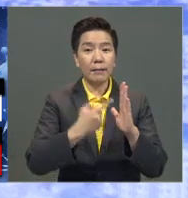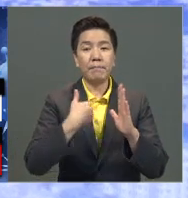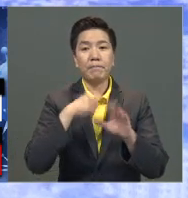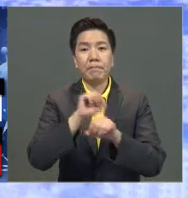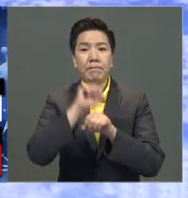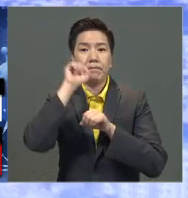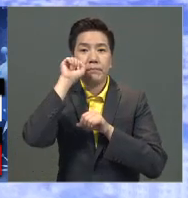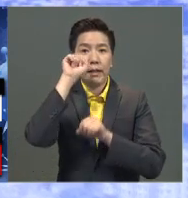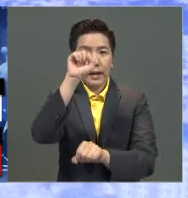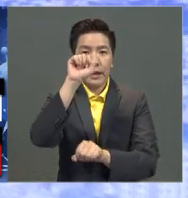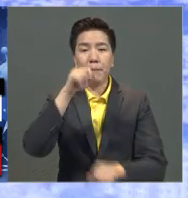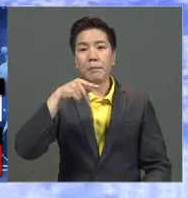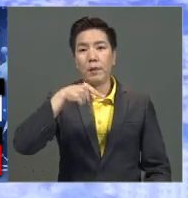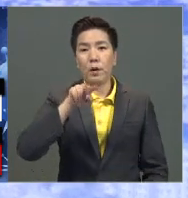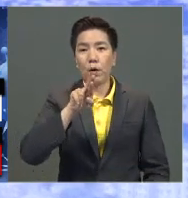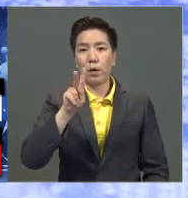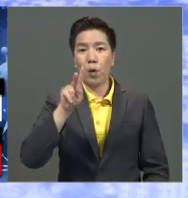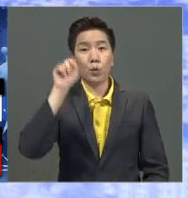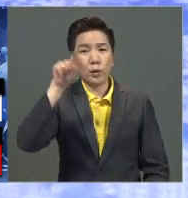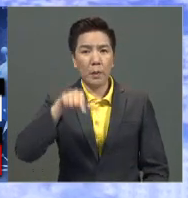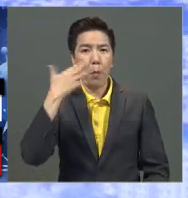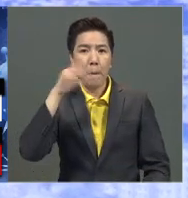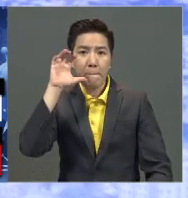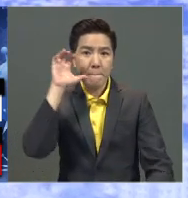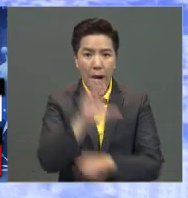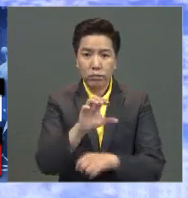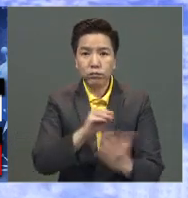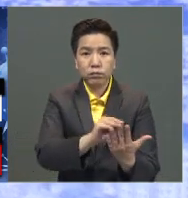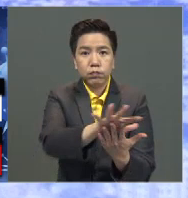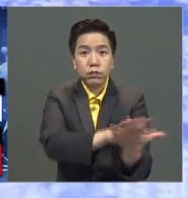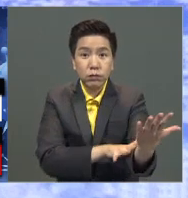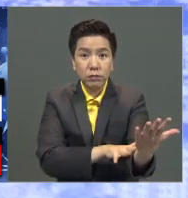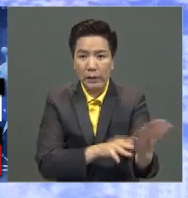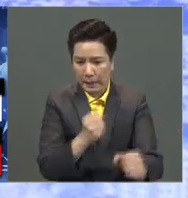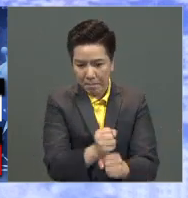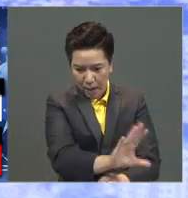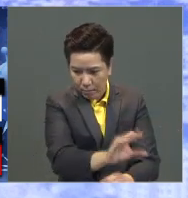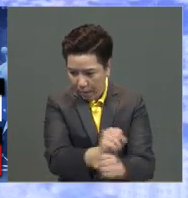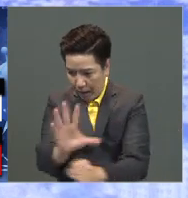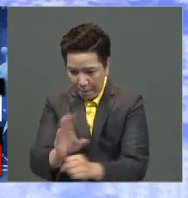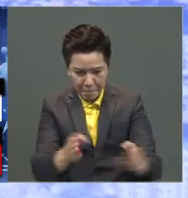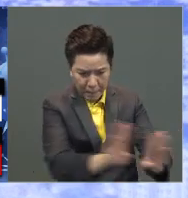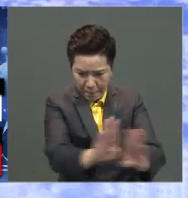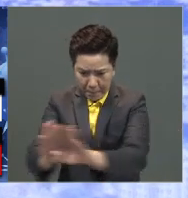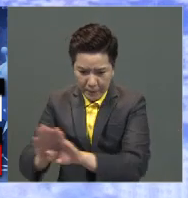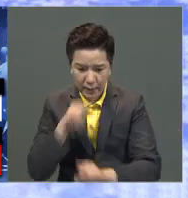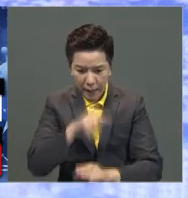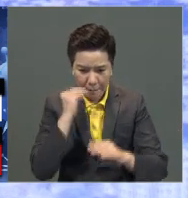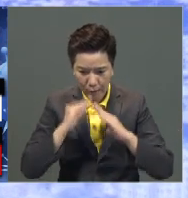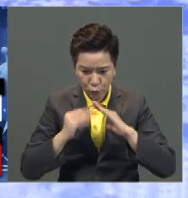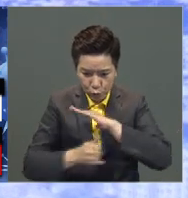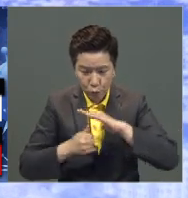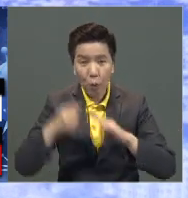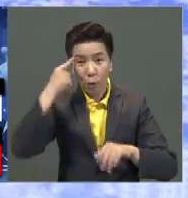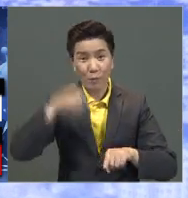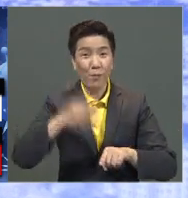กาศพรกฉุกเฉินอันนั้นเพื่อใช้บังคับประชาชนส่วนใหญ่ไม่ให้ทำนู่นไม่ให้ทำนี่ปิดกิจการนู่นปิดกิจการนี้อันนั้นเพื่อประ